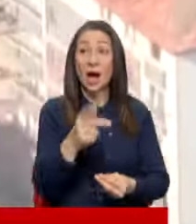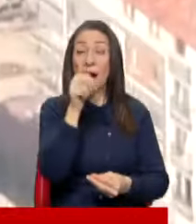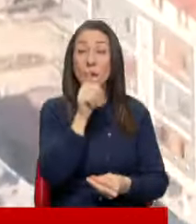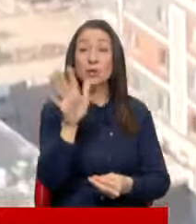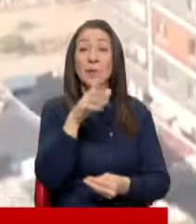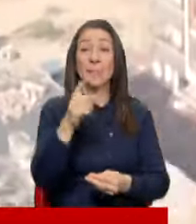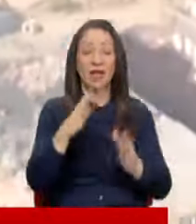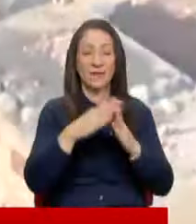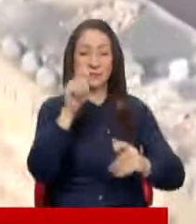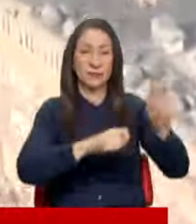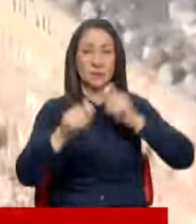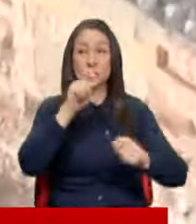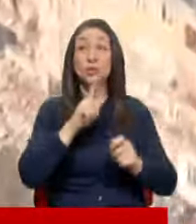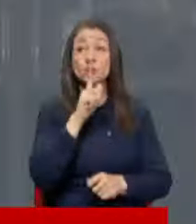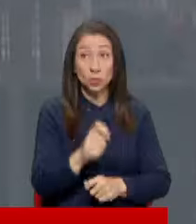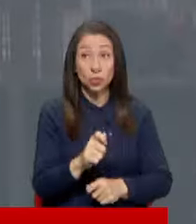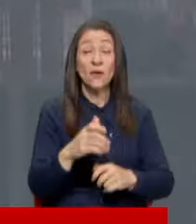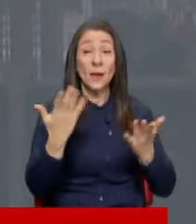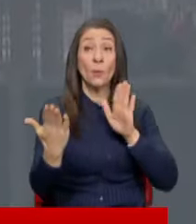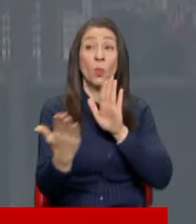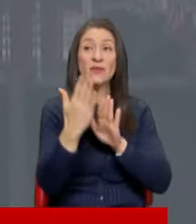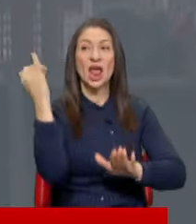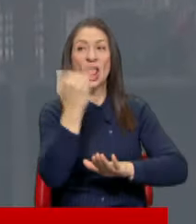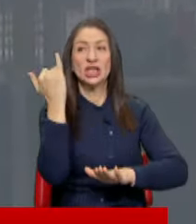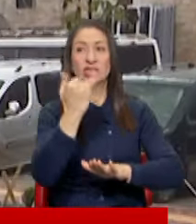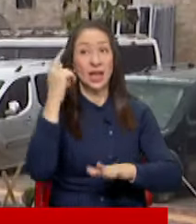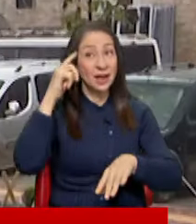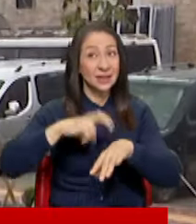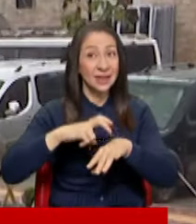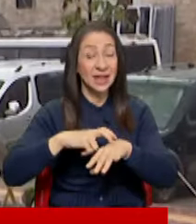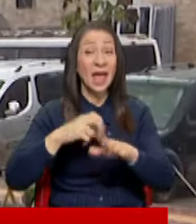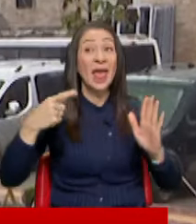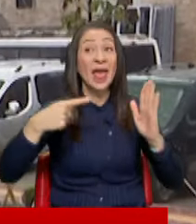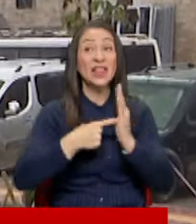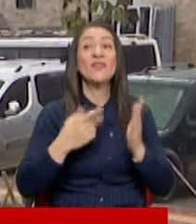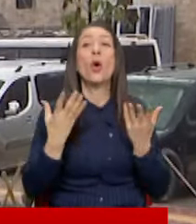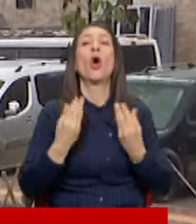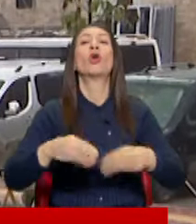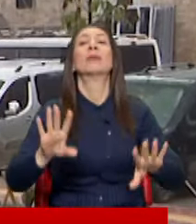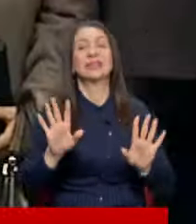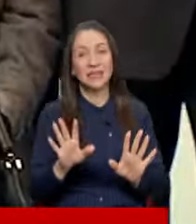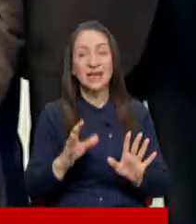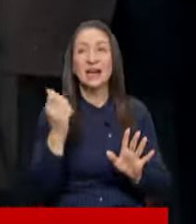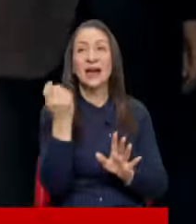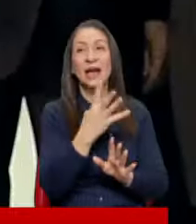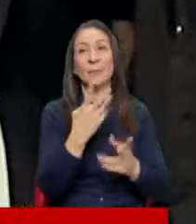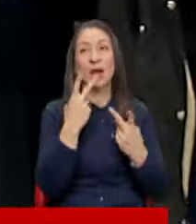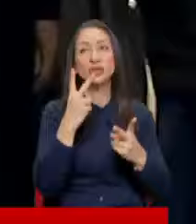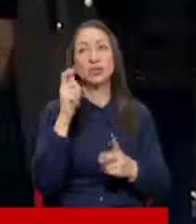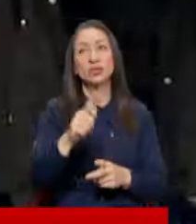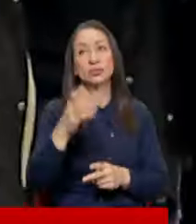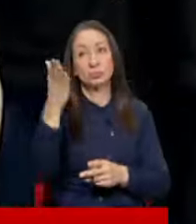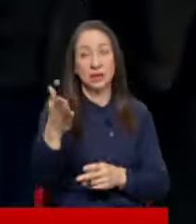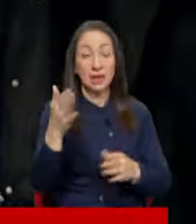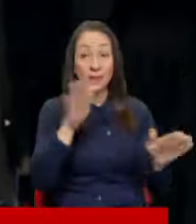650 b000 konut yapılacak sözünü ve muhalefetin eleştirisini hatırlattı hedefe ulaşılamadığını İsa rakamlarla ortaya koydu